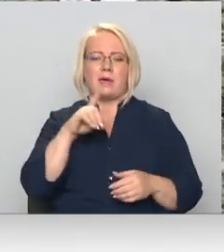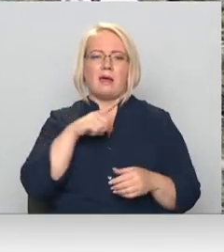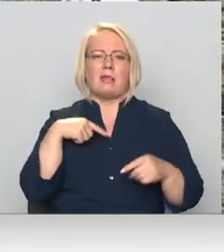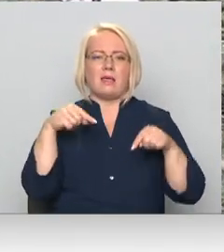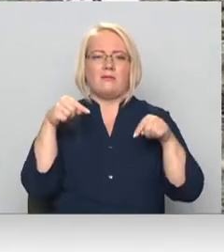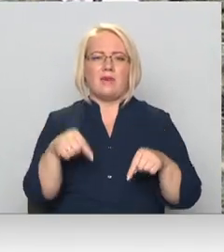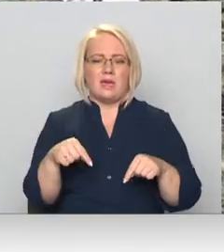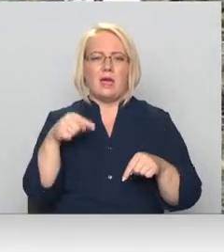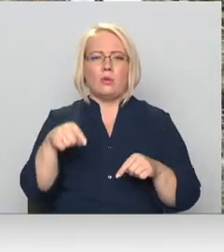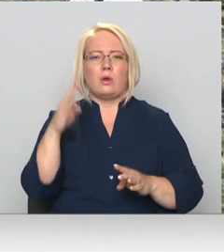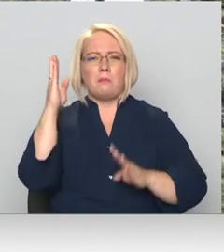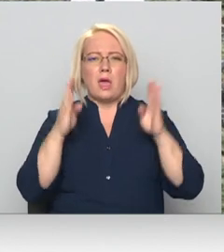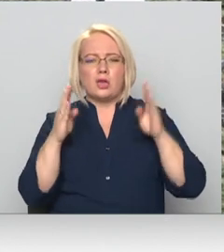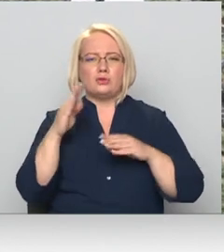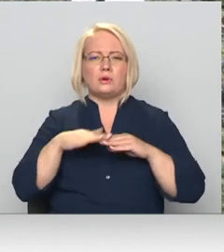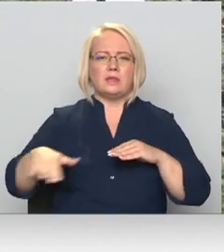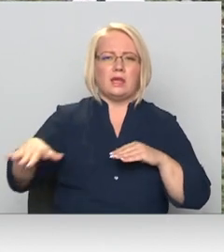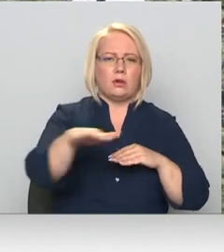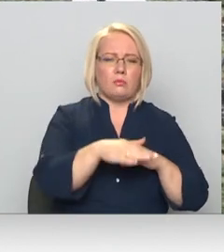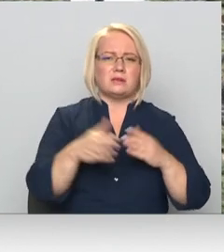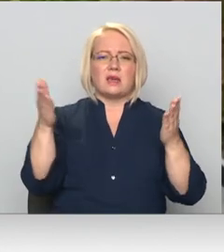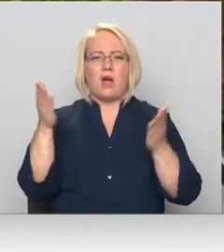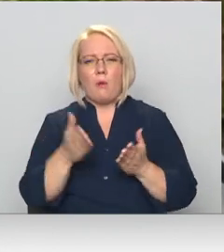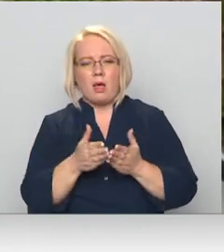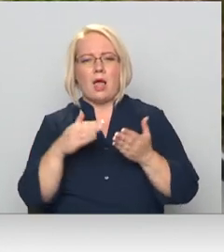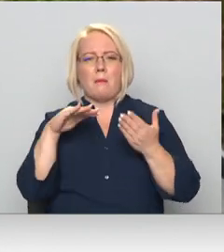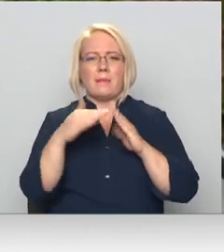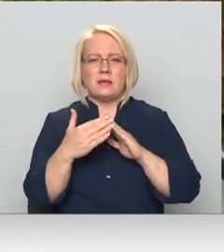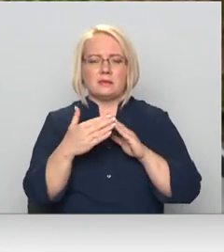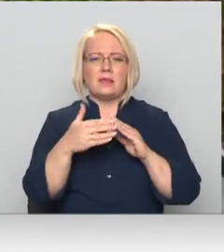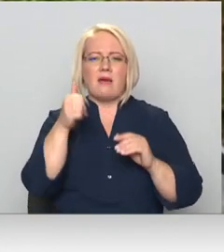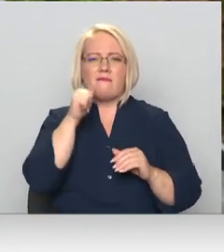tās zemē mežos, tīrumos, graumalēs, arī pilsētās, slēp vēl